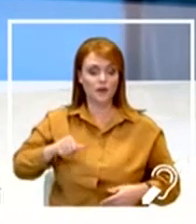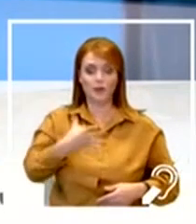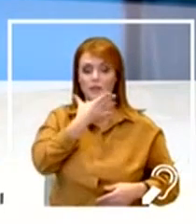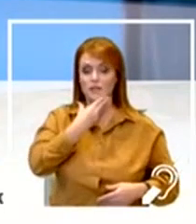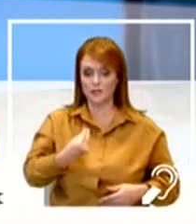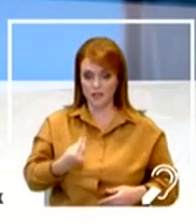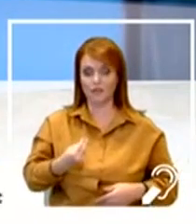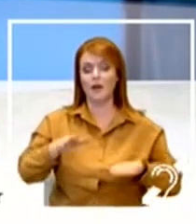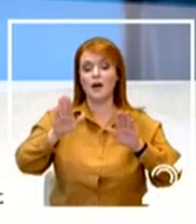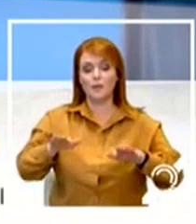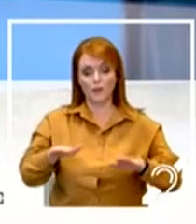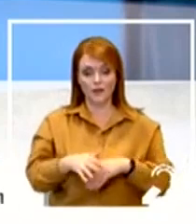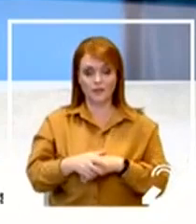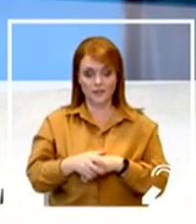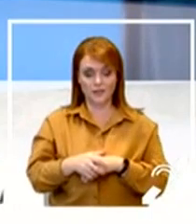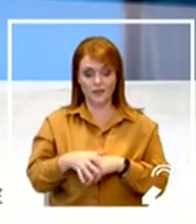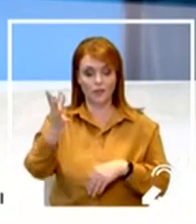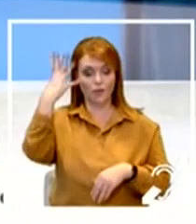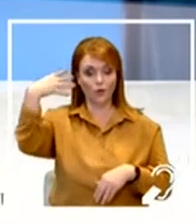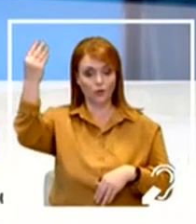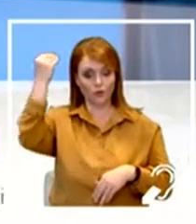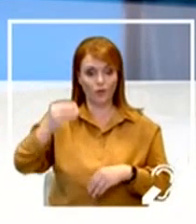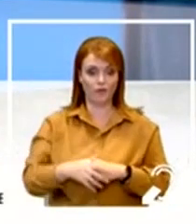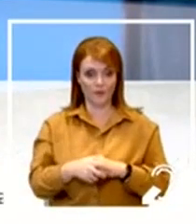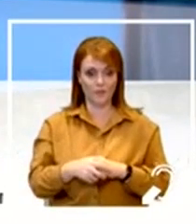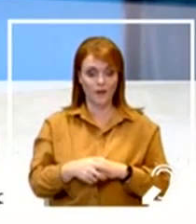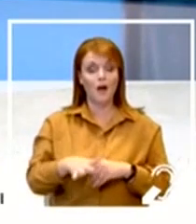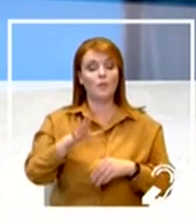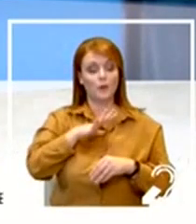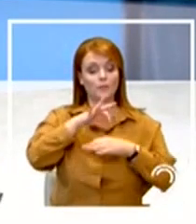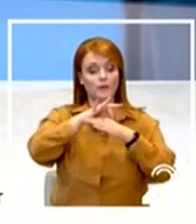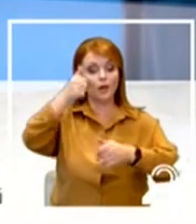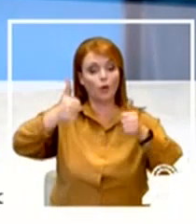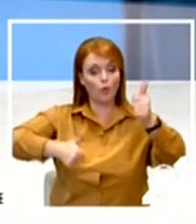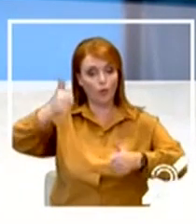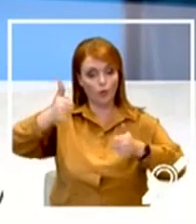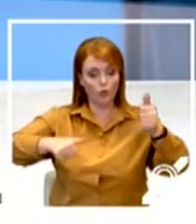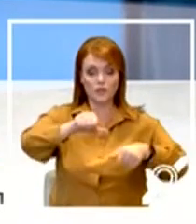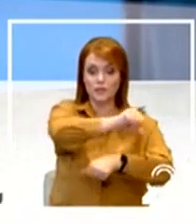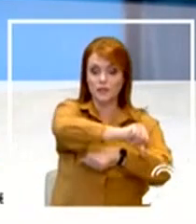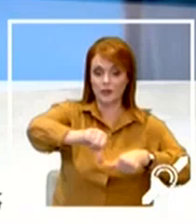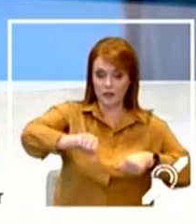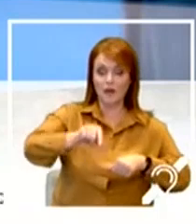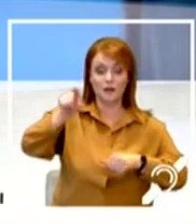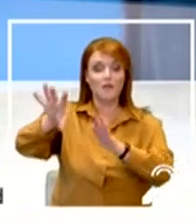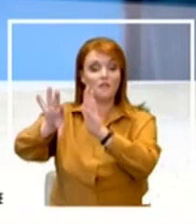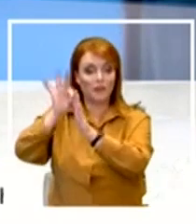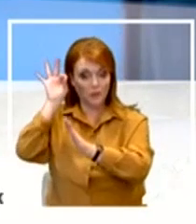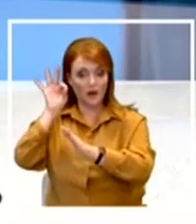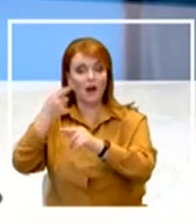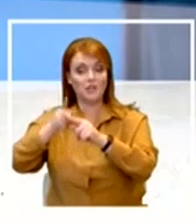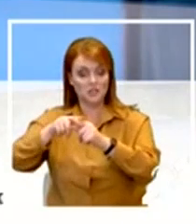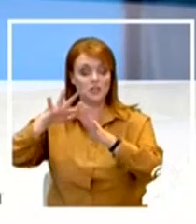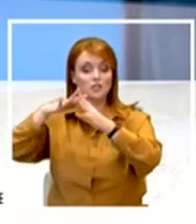lume. Recunoașterea internațională vine din partea World Tourism Organization, care a ales localitatea din sudul Republicii